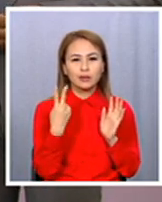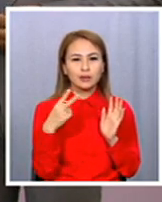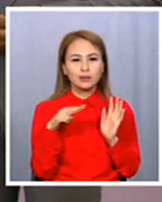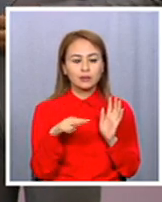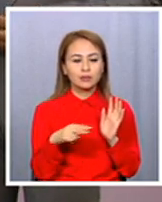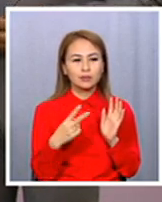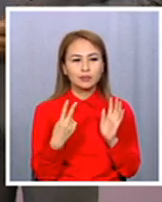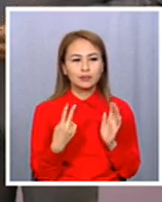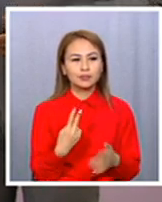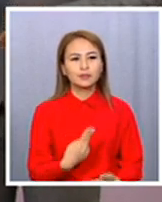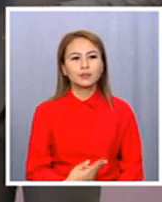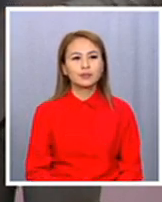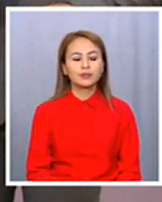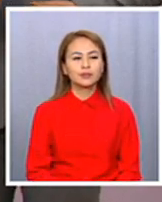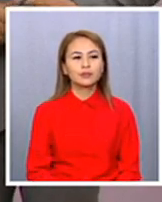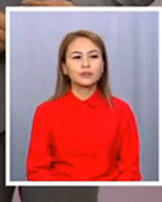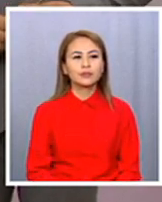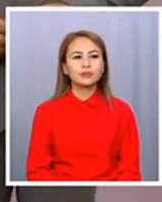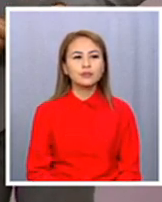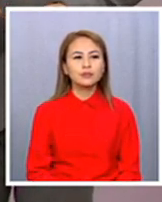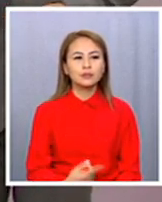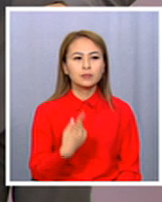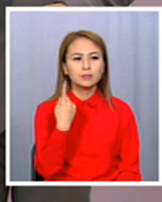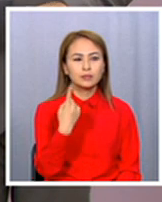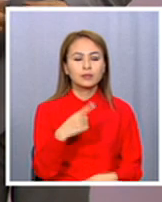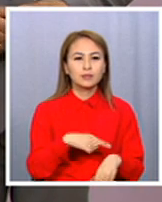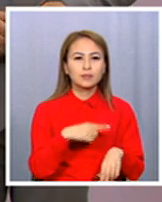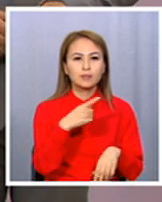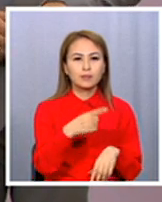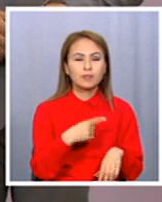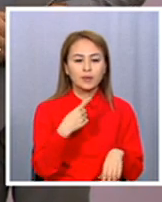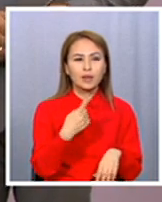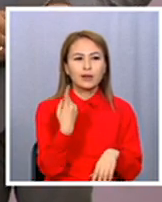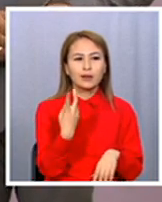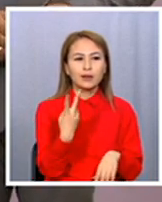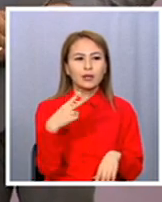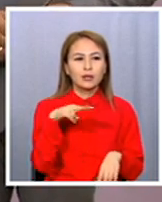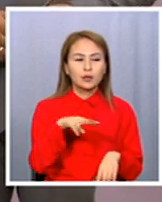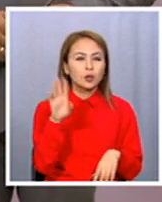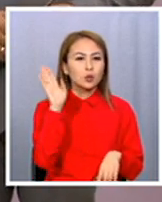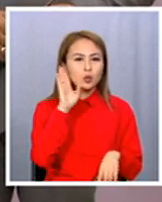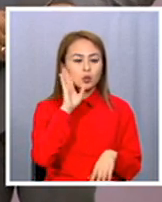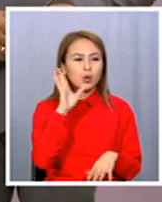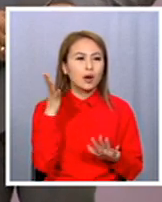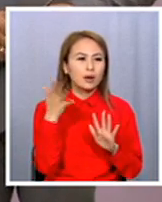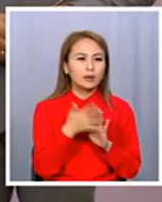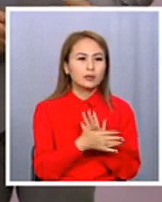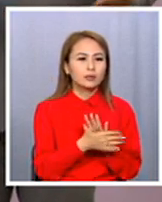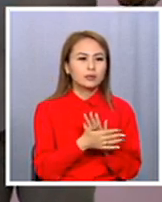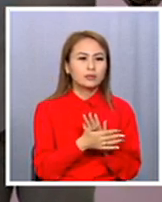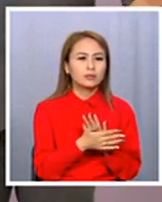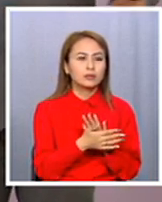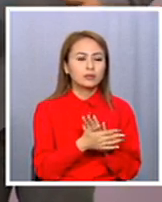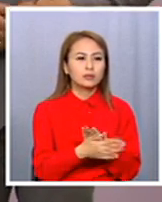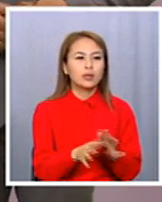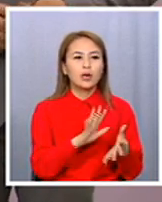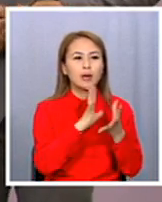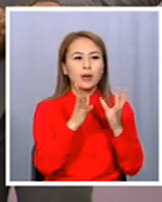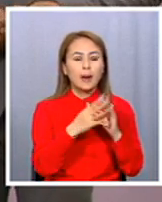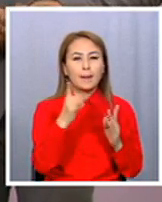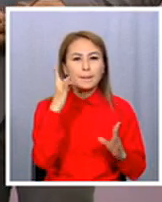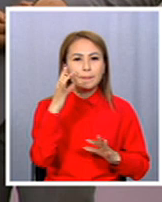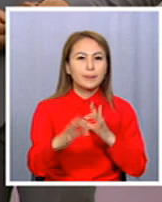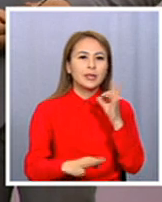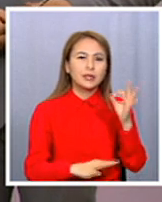тең. Демек, 1 сағатта 2 литр су ағады. Ал 1 тәулікте